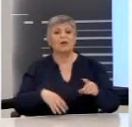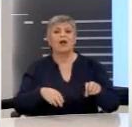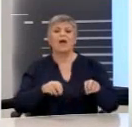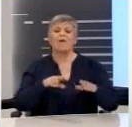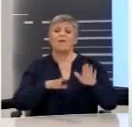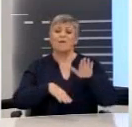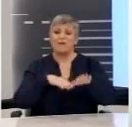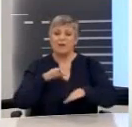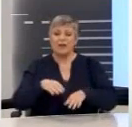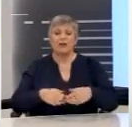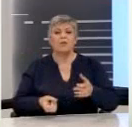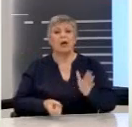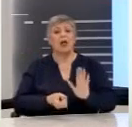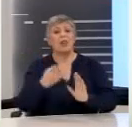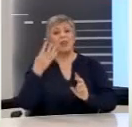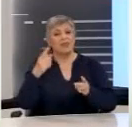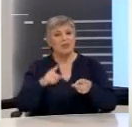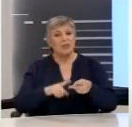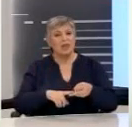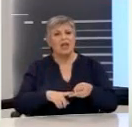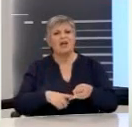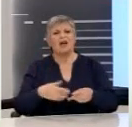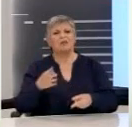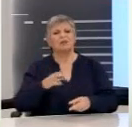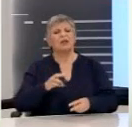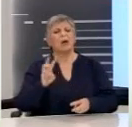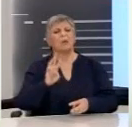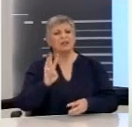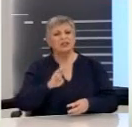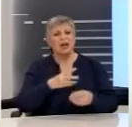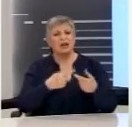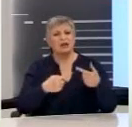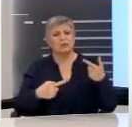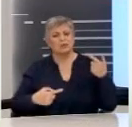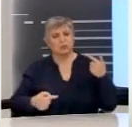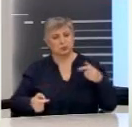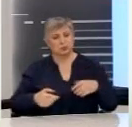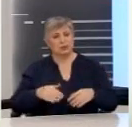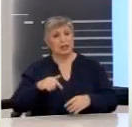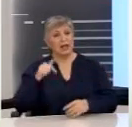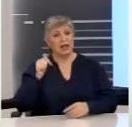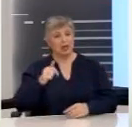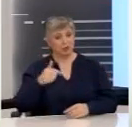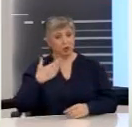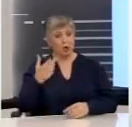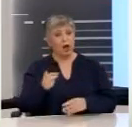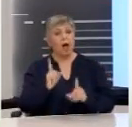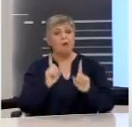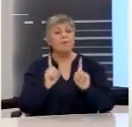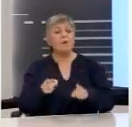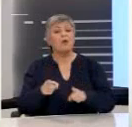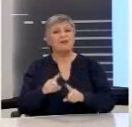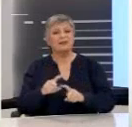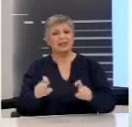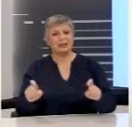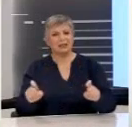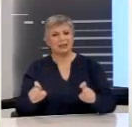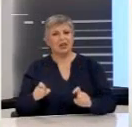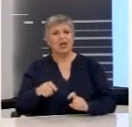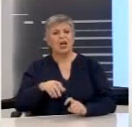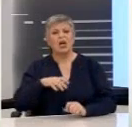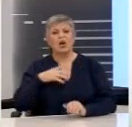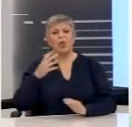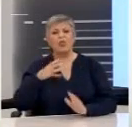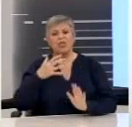Ψυχάρη, το διευθυντή τότε του Βήματος, να μην λέω όλα αυτά. Η απόφαση είναι εδώ και διαβάζω λίγο, γιατί δεν θέλω να φάω την ομιλία